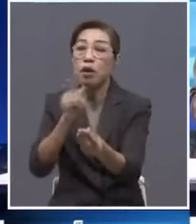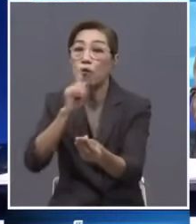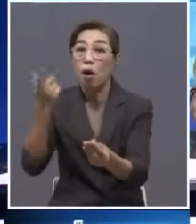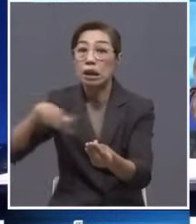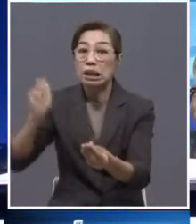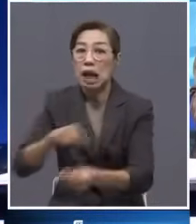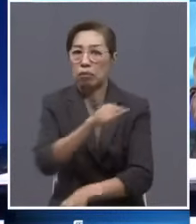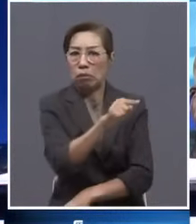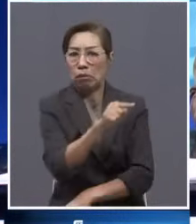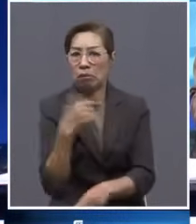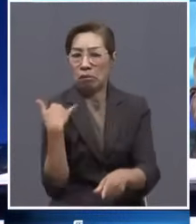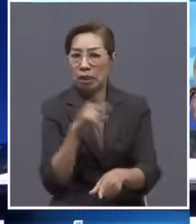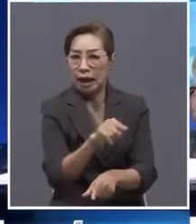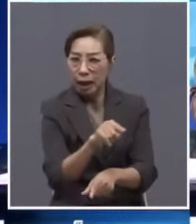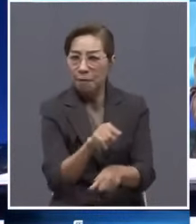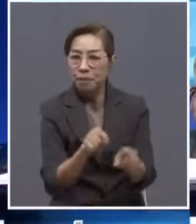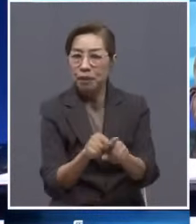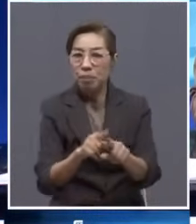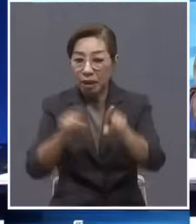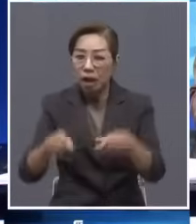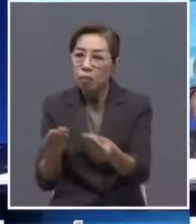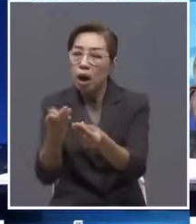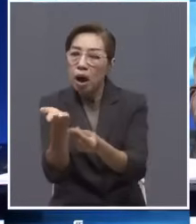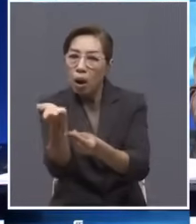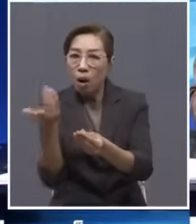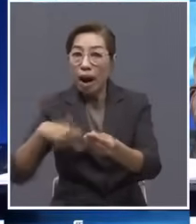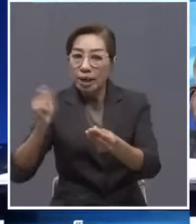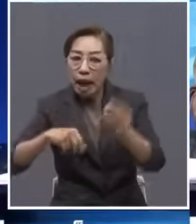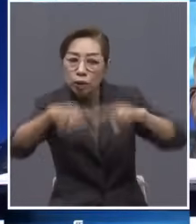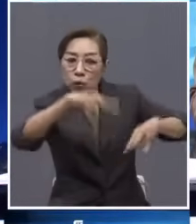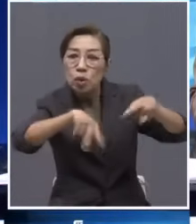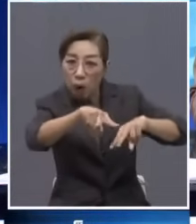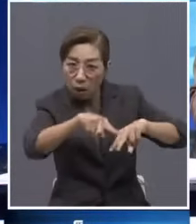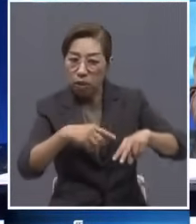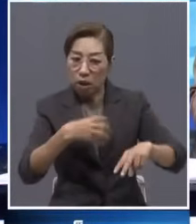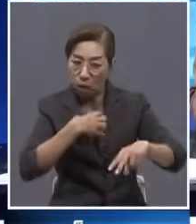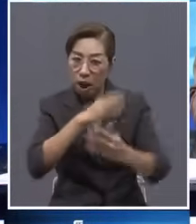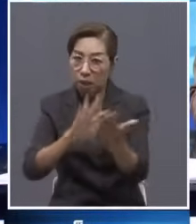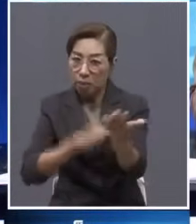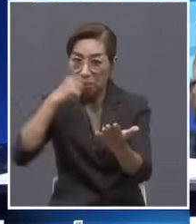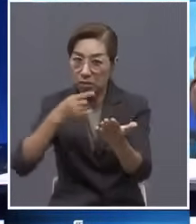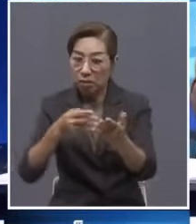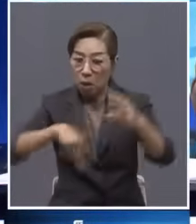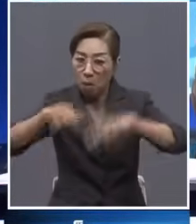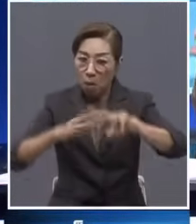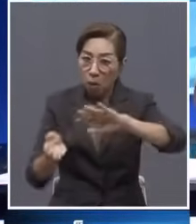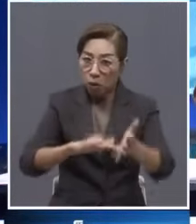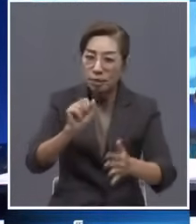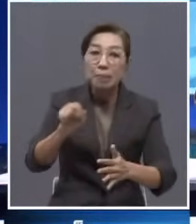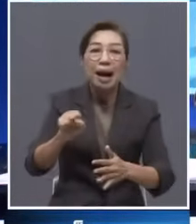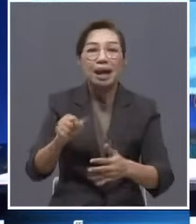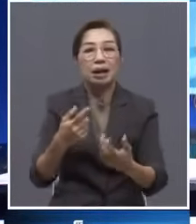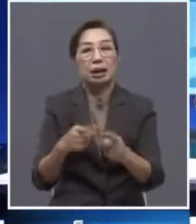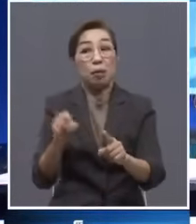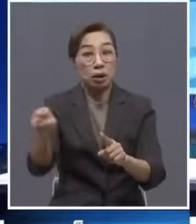วินิจฉัยว่ายุบพรรคในตอนนั้นเลยครับแต่มันจะเป็นศาลตั้งต้นในการที่จะทำให้คนอื่นไปร้องเพิ่มเติมได้อีกคือตอนนี้ก็มีความเห็น